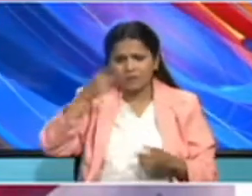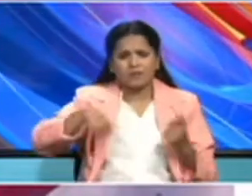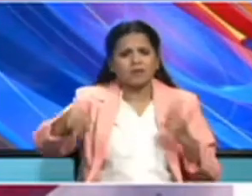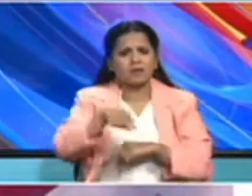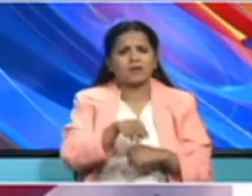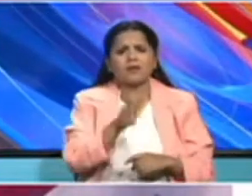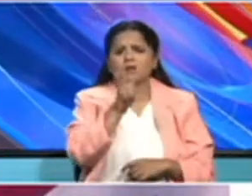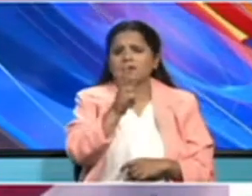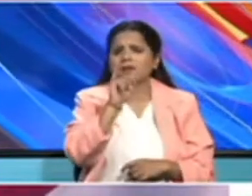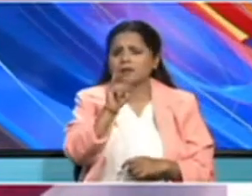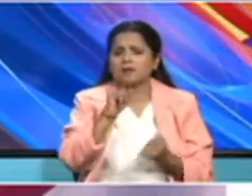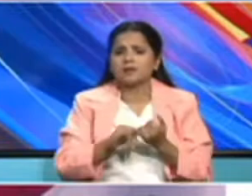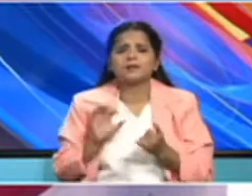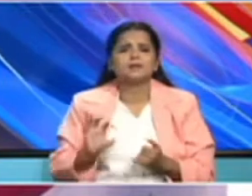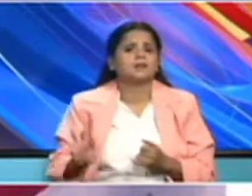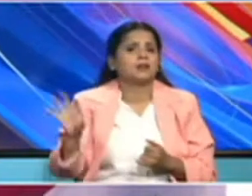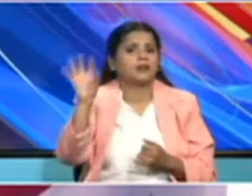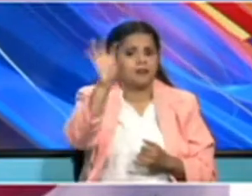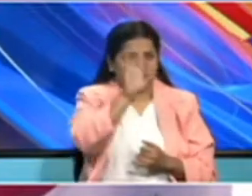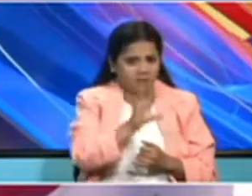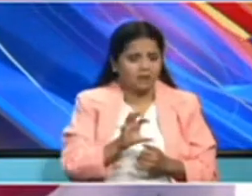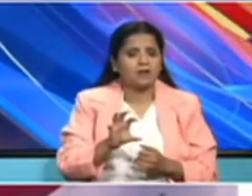36 राज्यों से